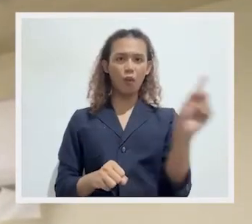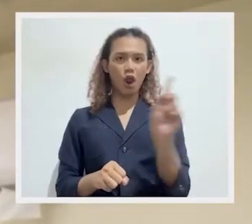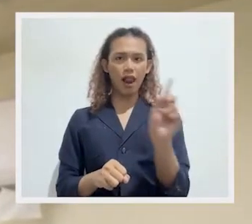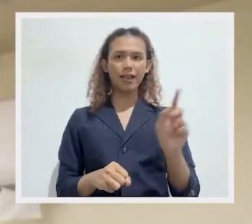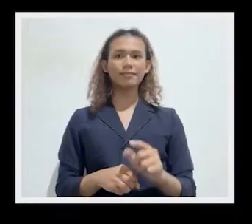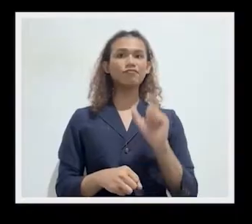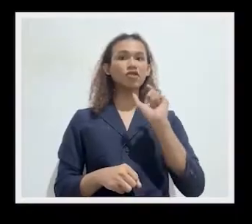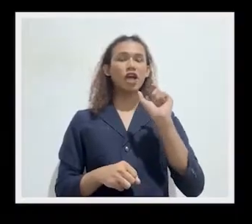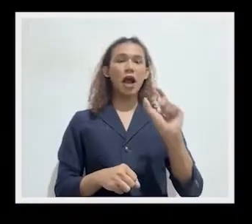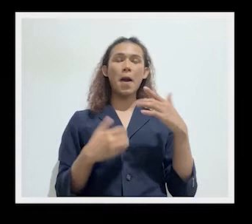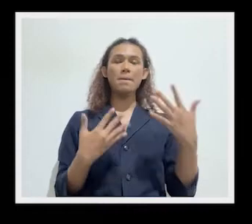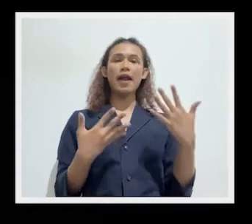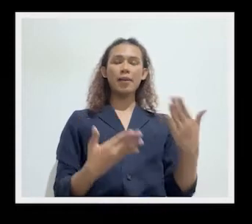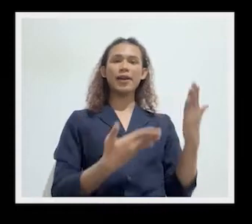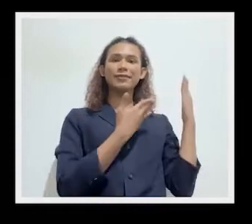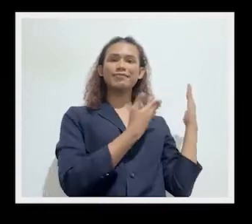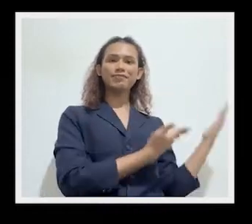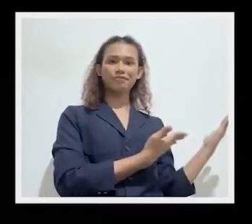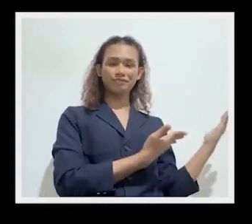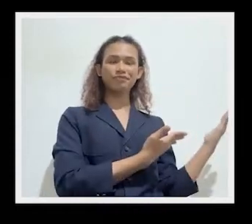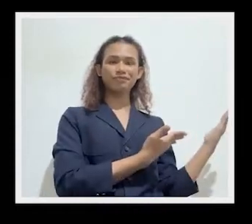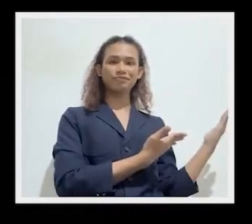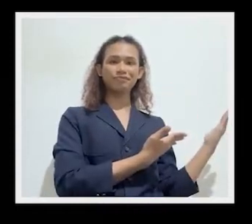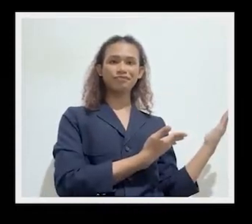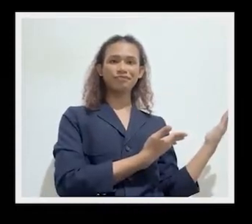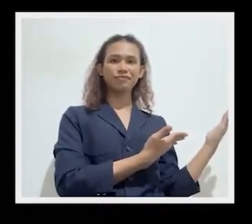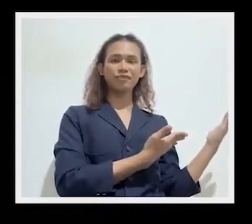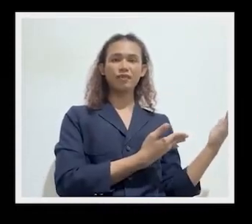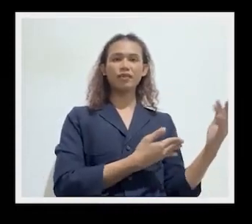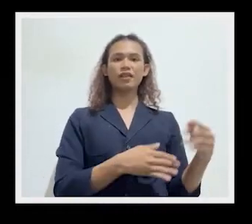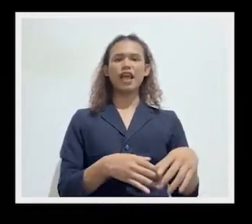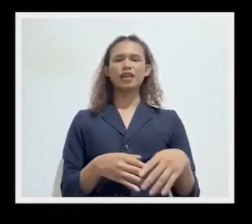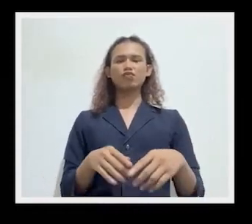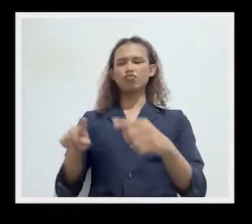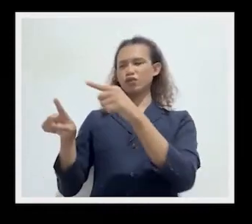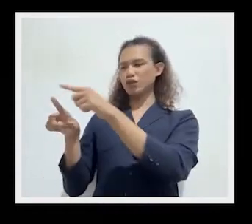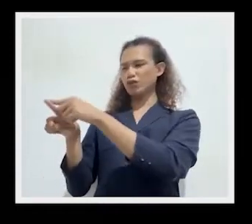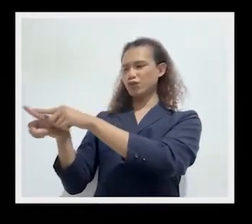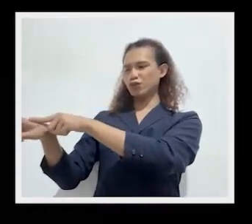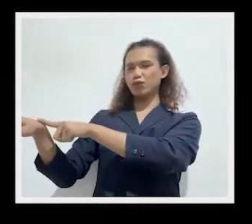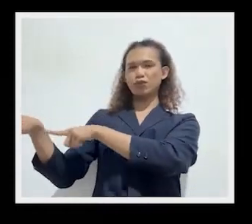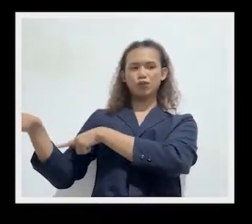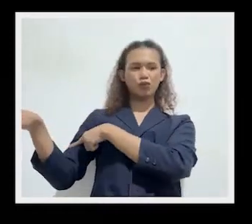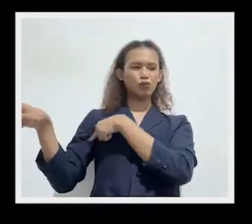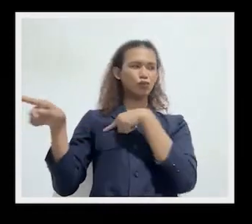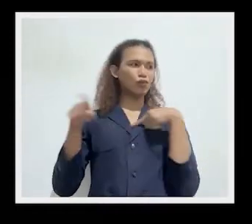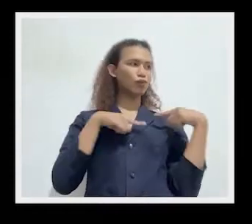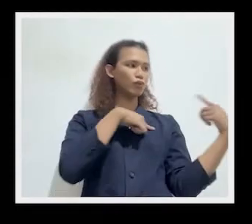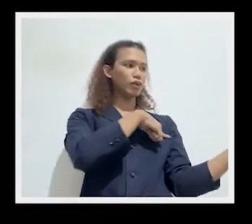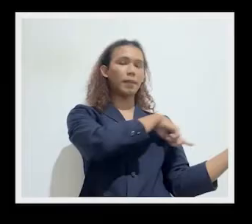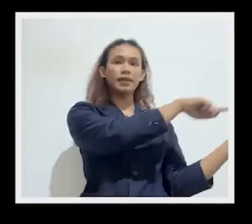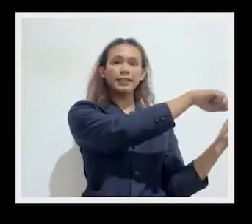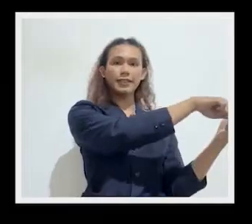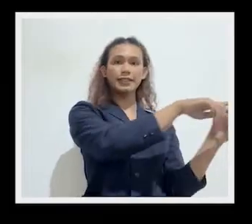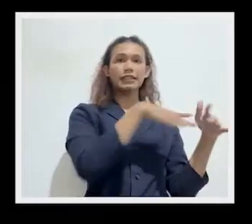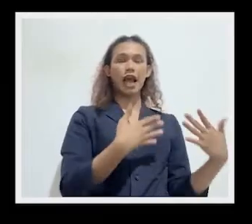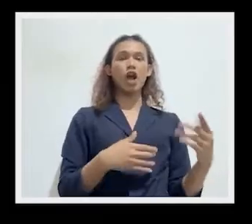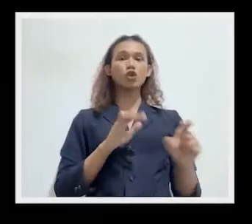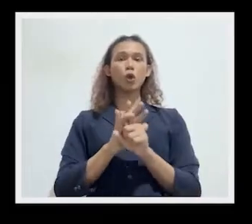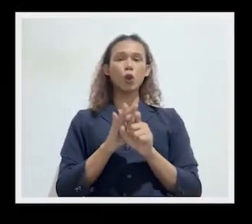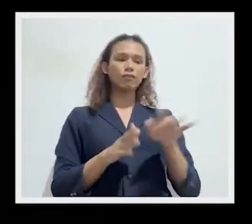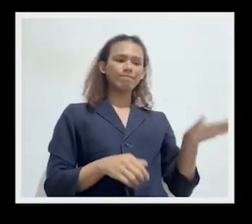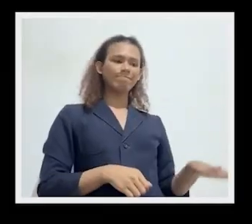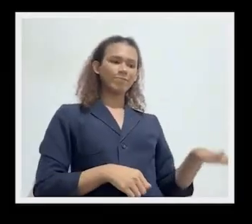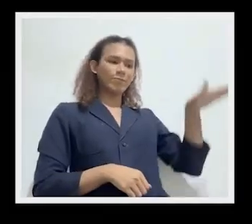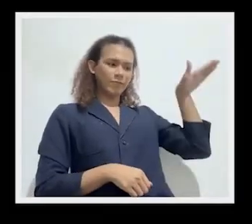dikepal. Pengukuran lengan dilakukan dengan mengukur panjang depa atau panjang ujung jari kanan sampai ujung jari tangan kiri. Maka